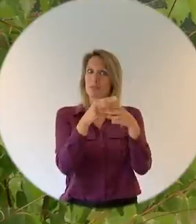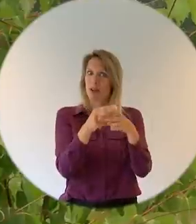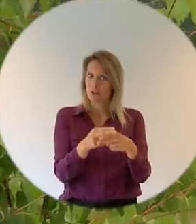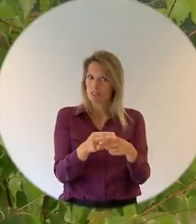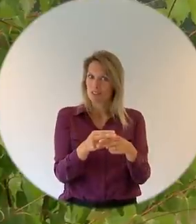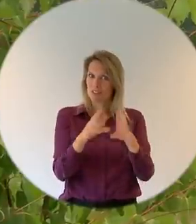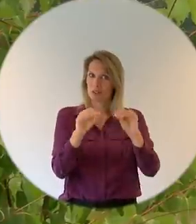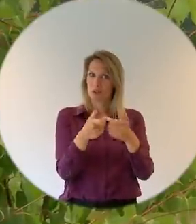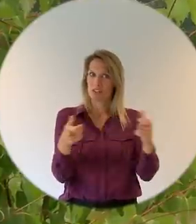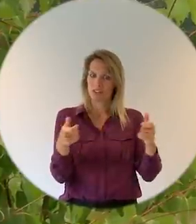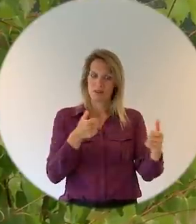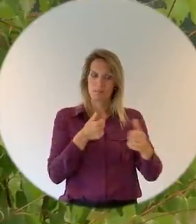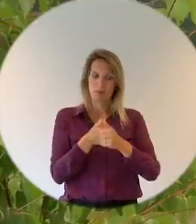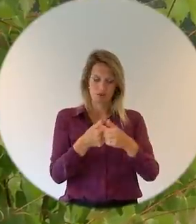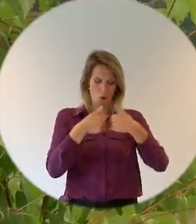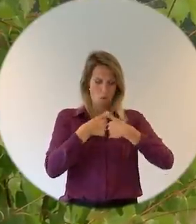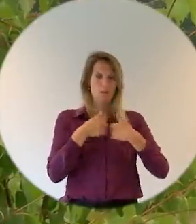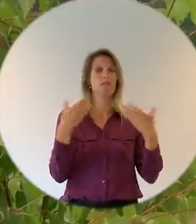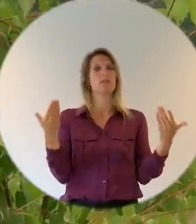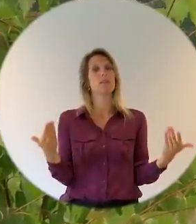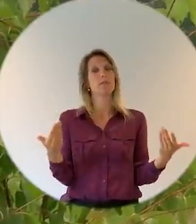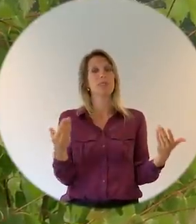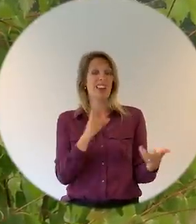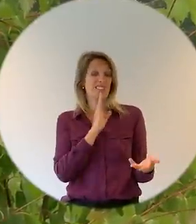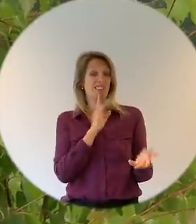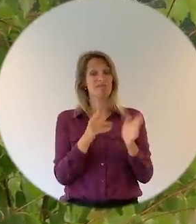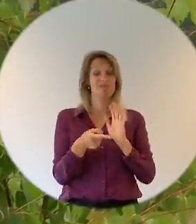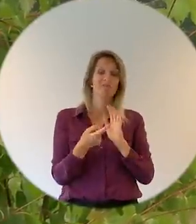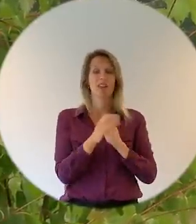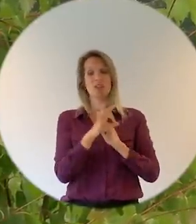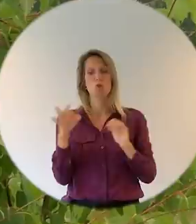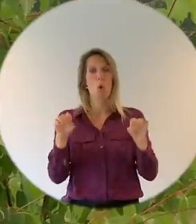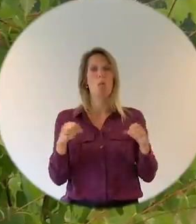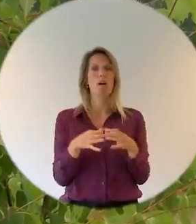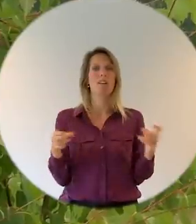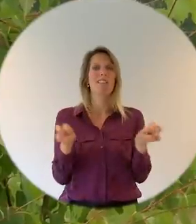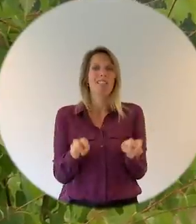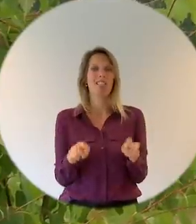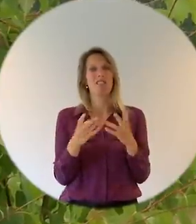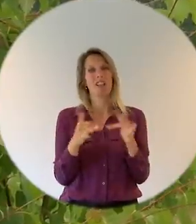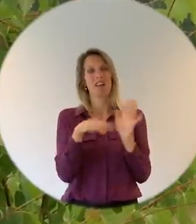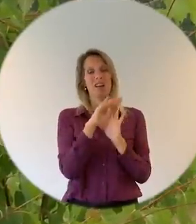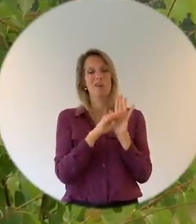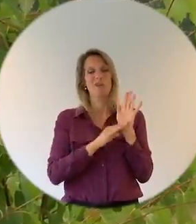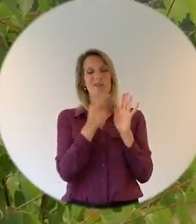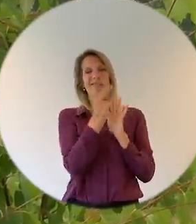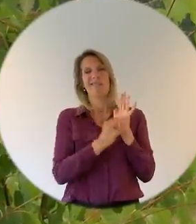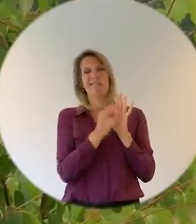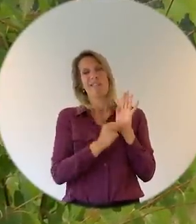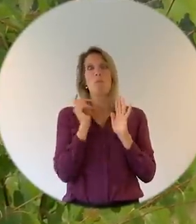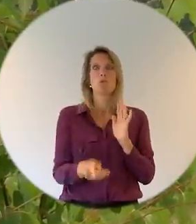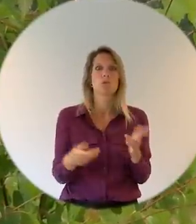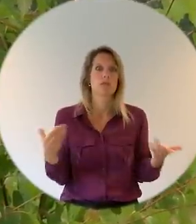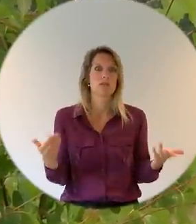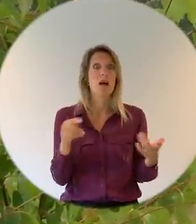dingen die bij je passen. Kijk, als je in de schoolbank zit, dan zijn er allemaal regeltjes. Maar